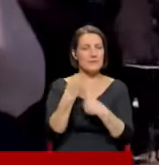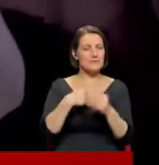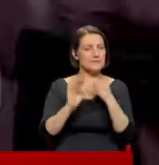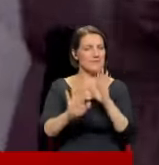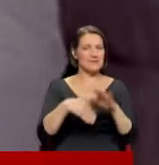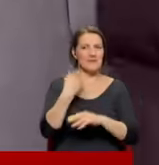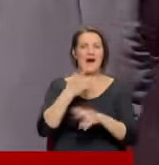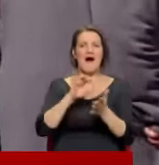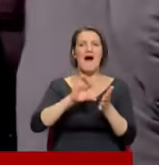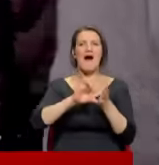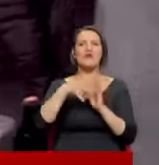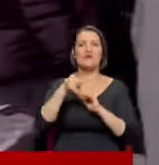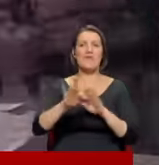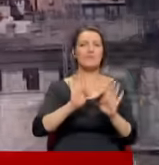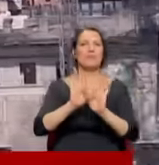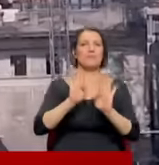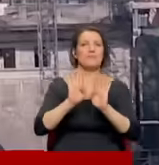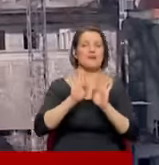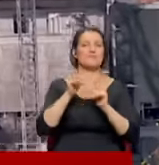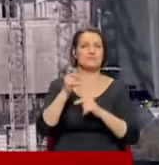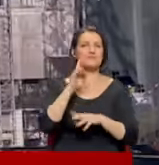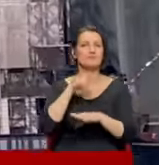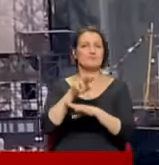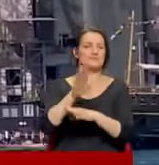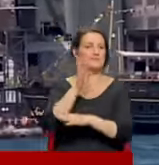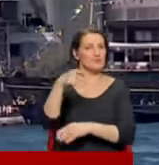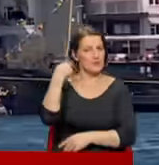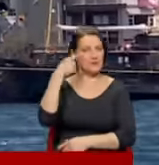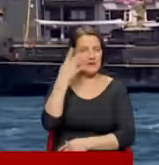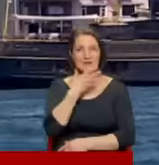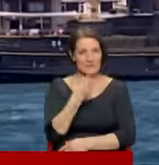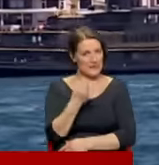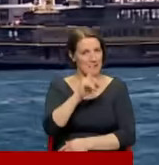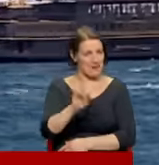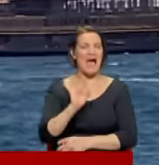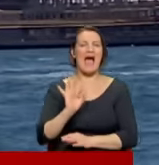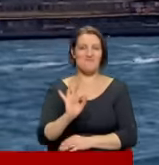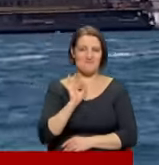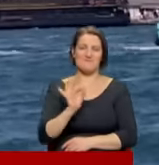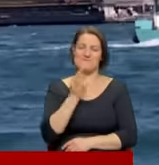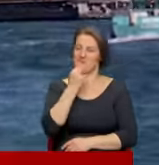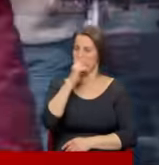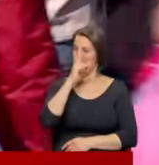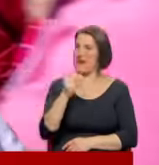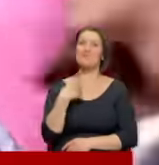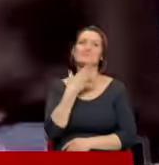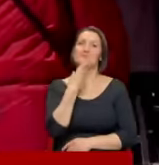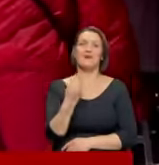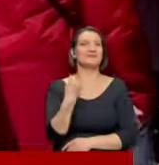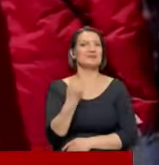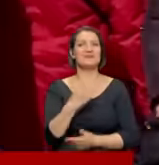da Ayasofya'ya ve Topkapı Sarayı'na gitmeyi düşünüyoruz. Güzel mi İstanbul? Evet çok güzel. Ben çok beğendim